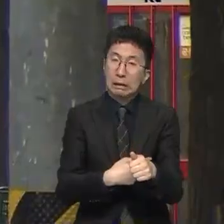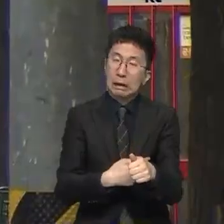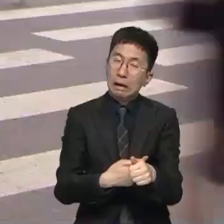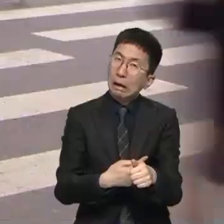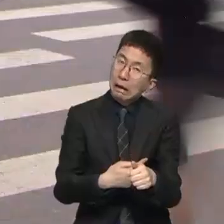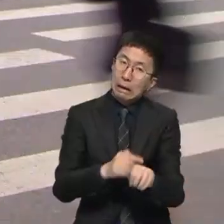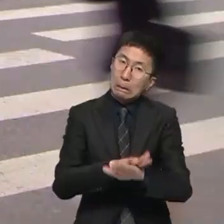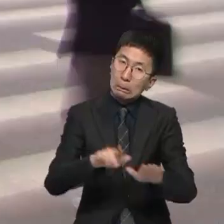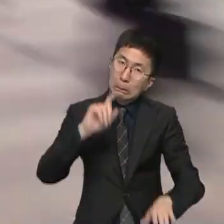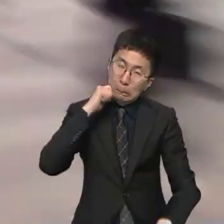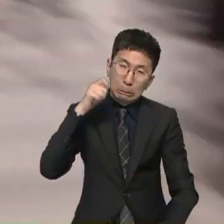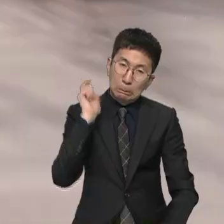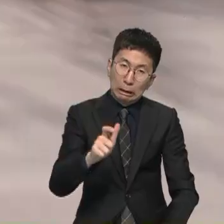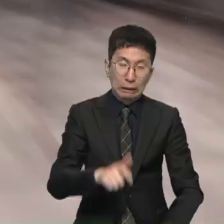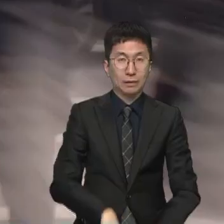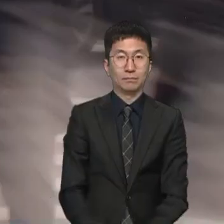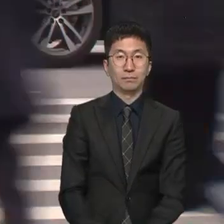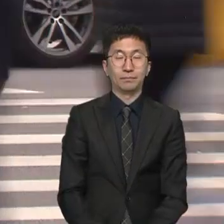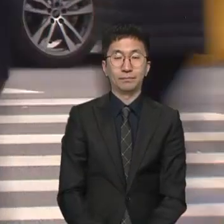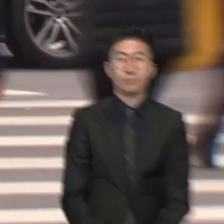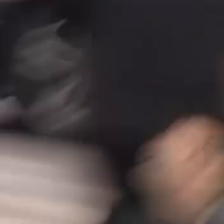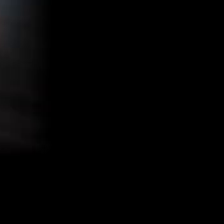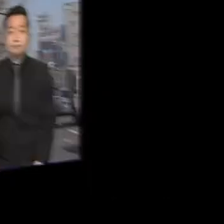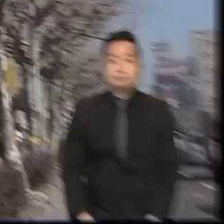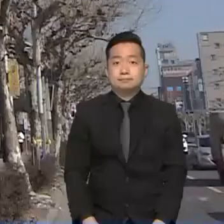보입니다. SBS 김민준입니다.